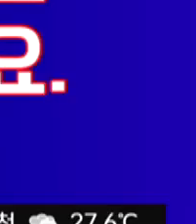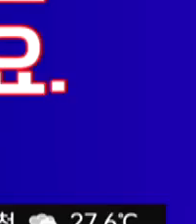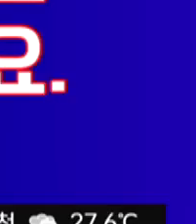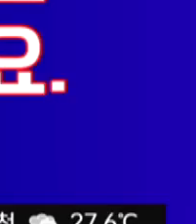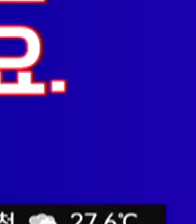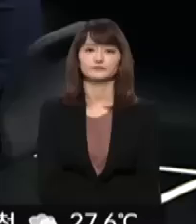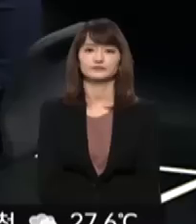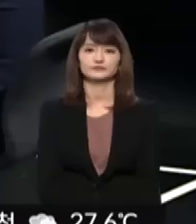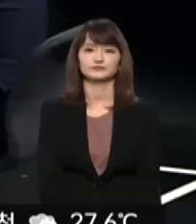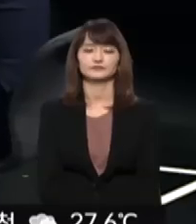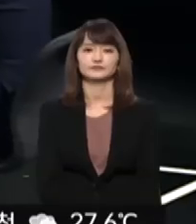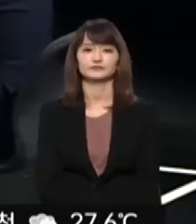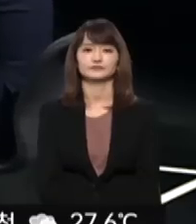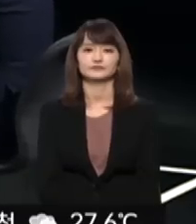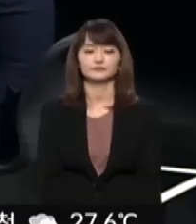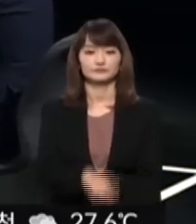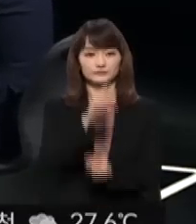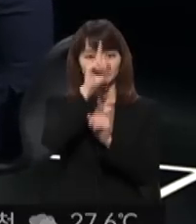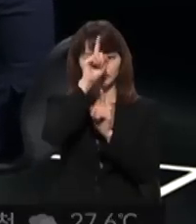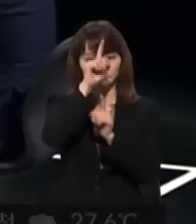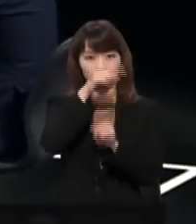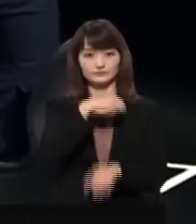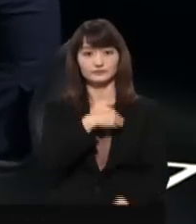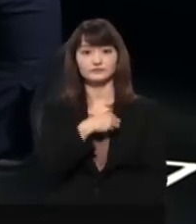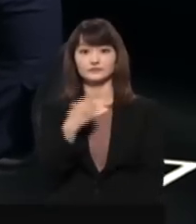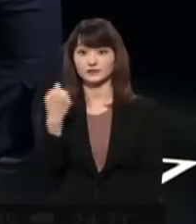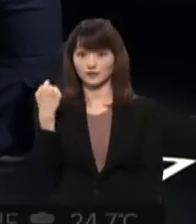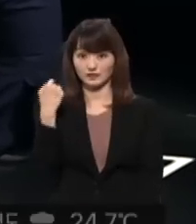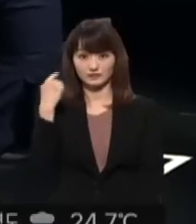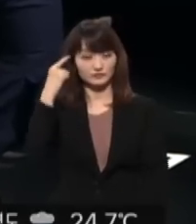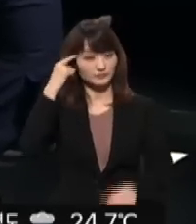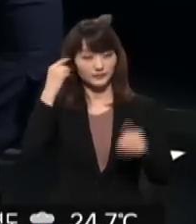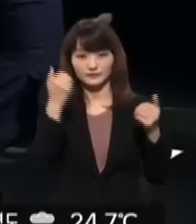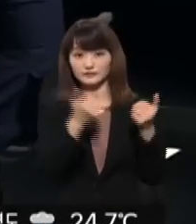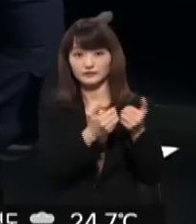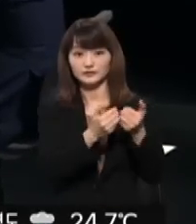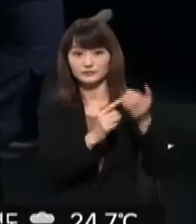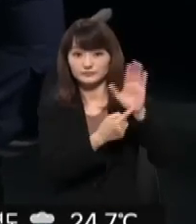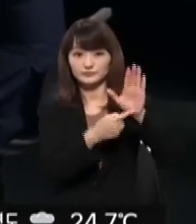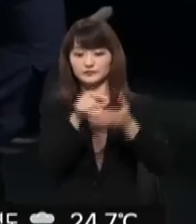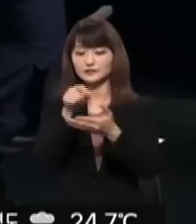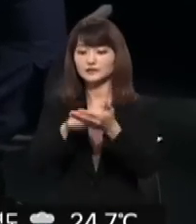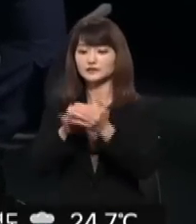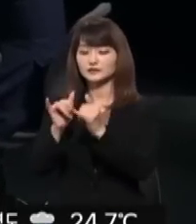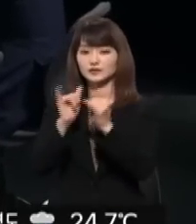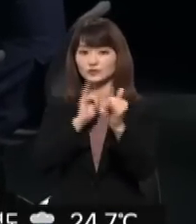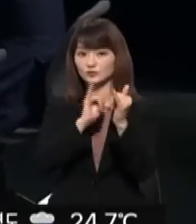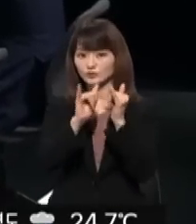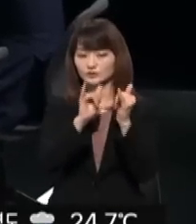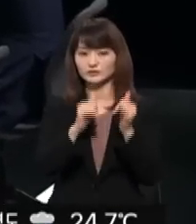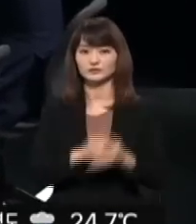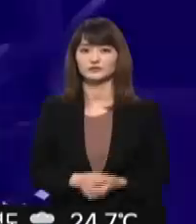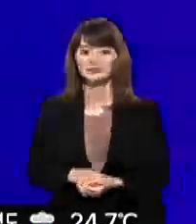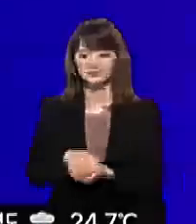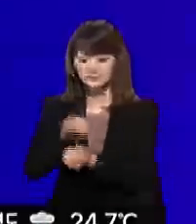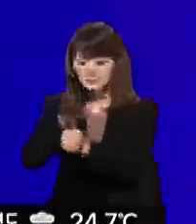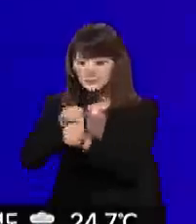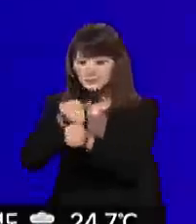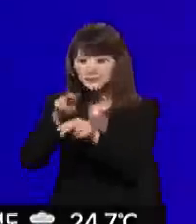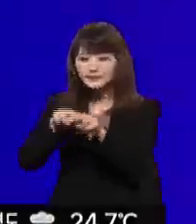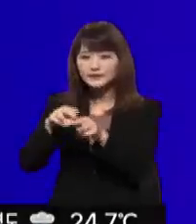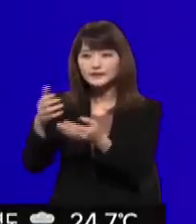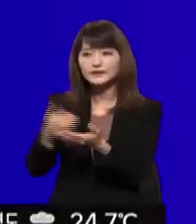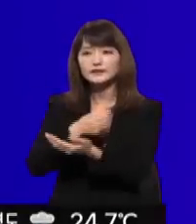예 여기에 대해서 이철규어는 어제 이렇게 반박을 했습니다 기자와의 통화해서 알량한 자리를